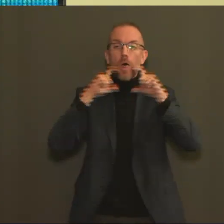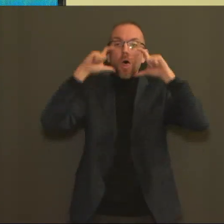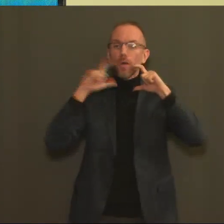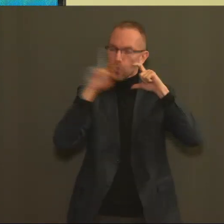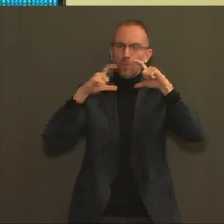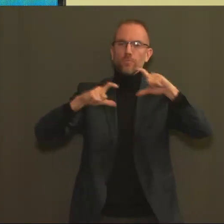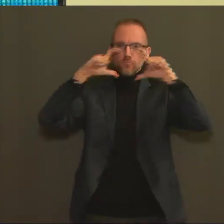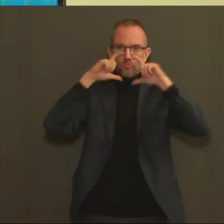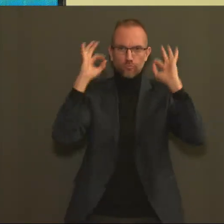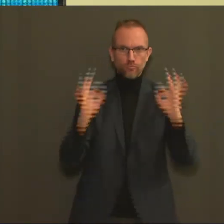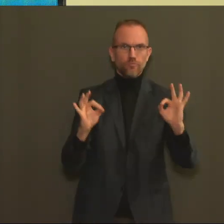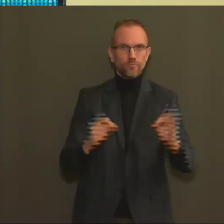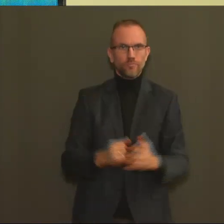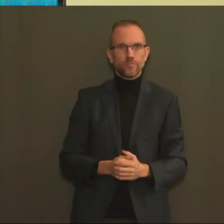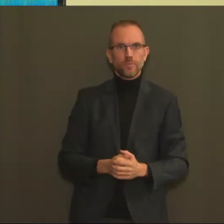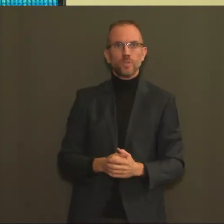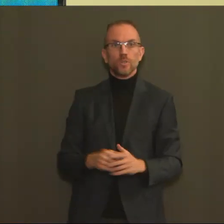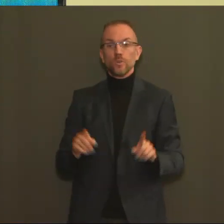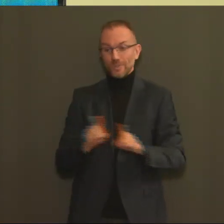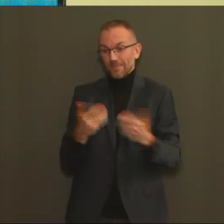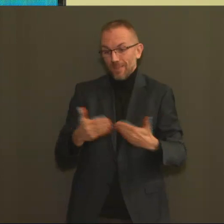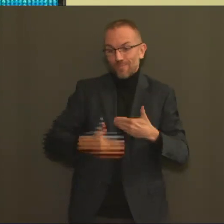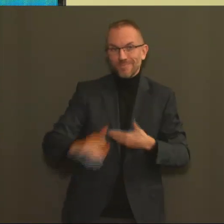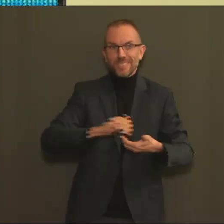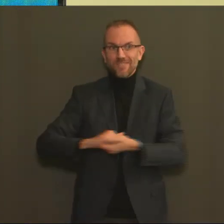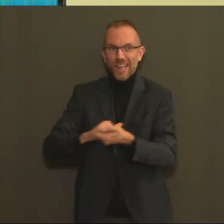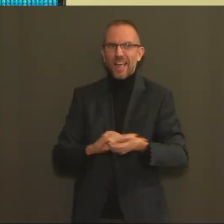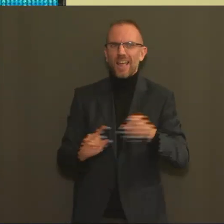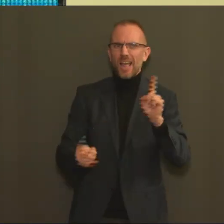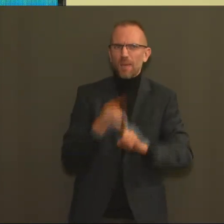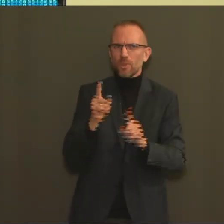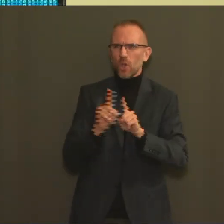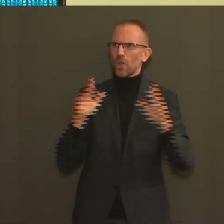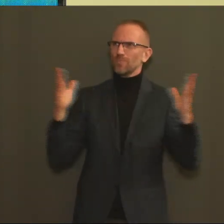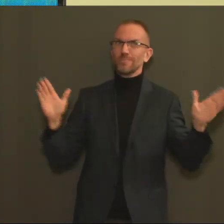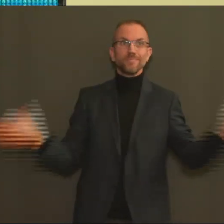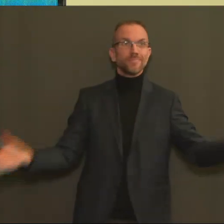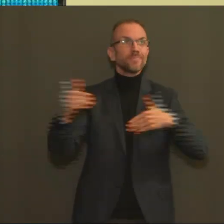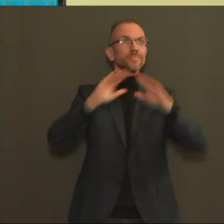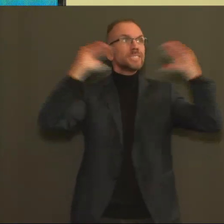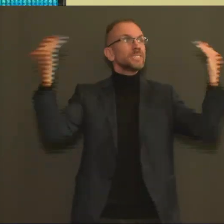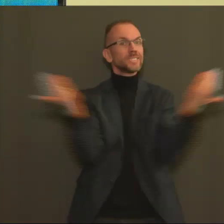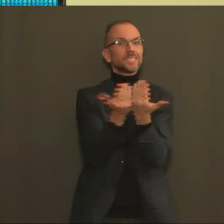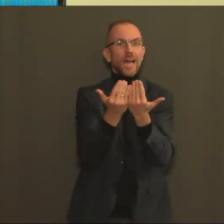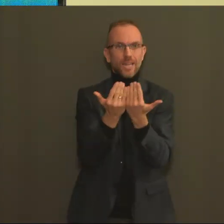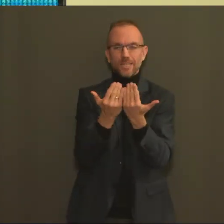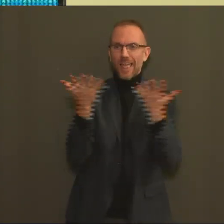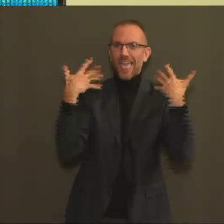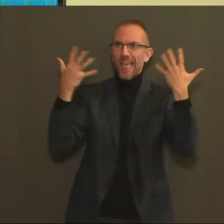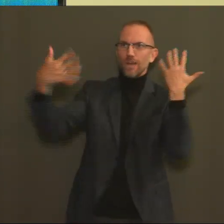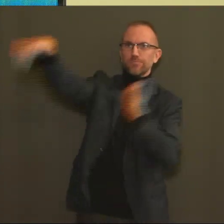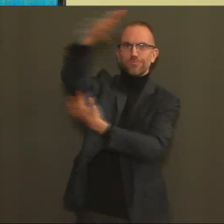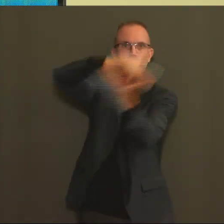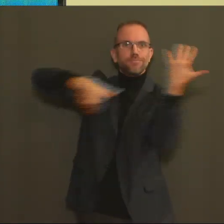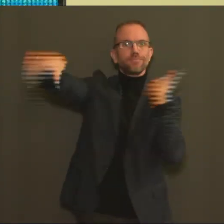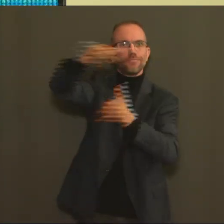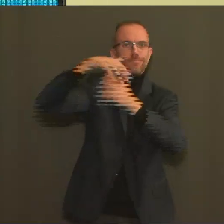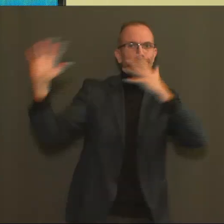soort wifi ongeveer af wat je leerde ik wat man die 6 pers claude dodelijk hele newsome lapje valuta die je van een